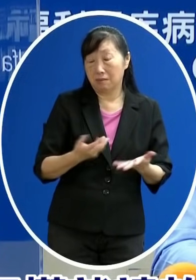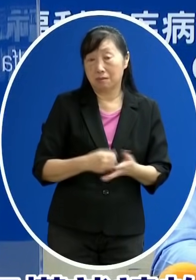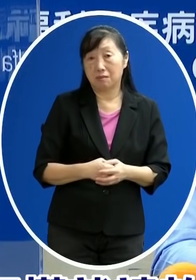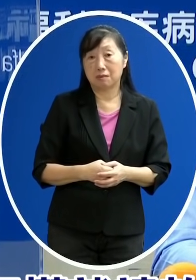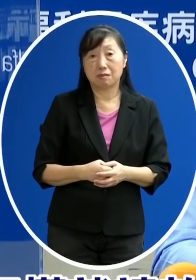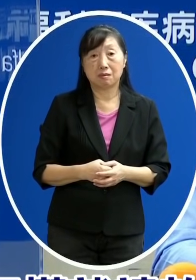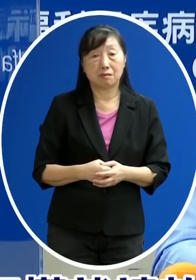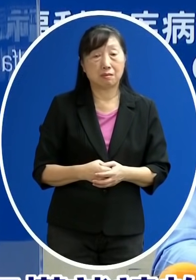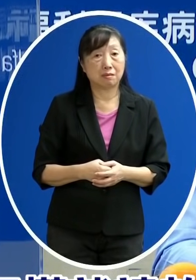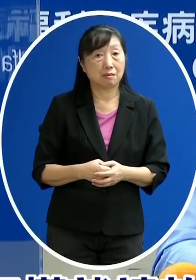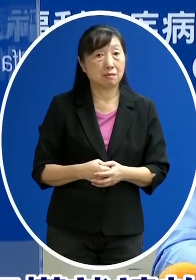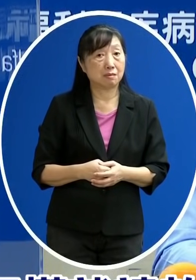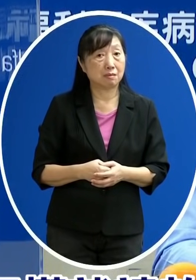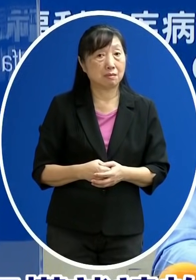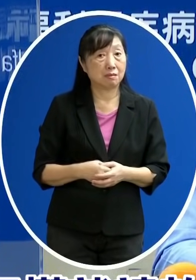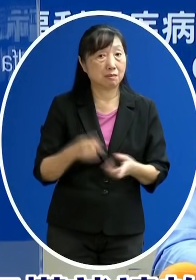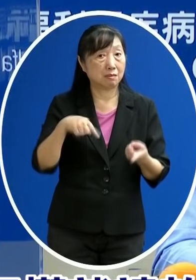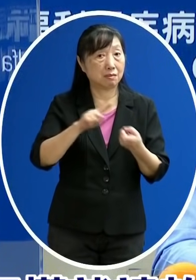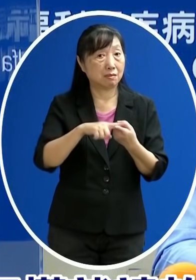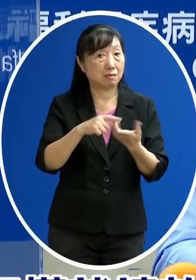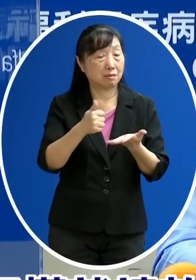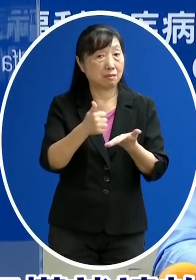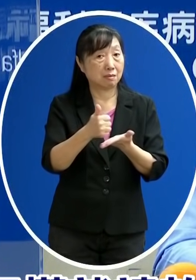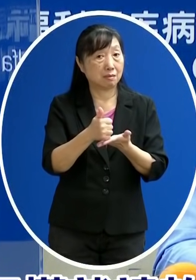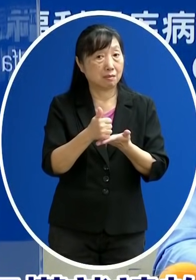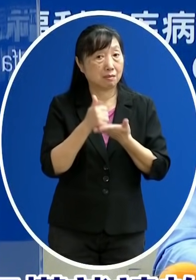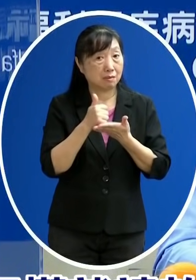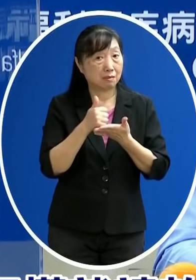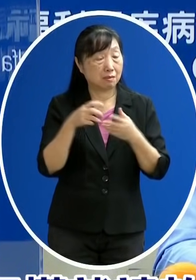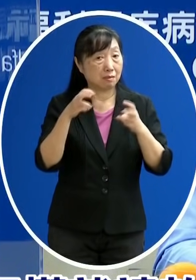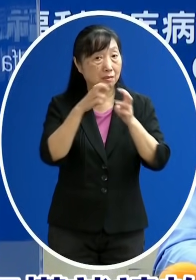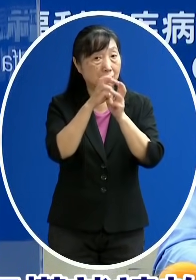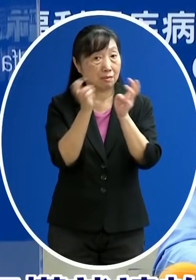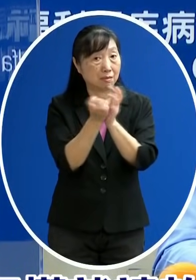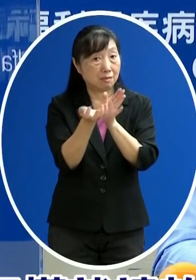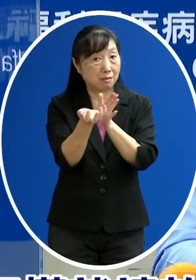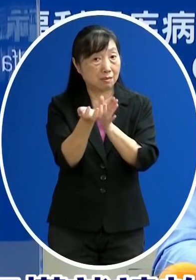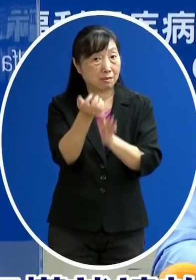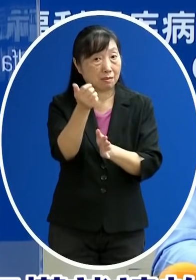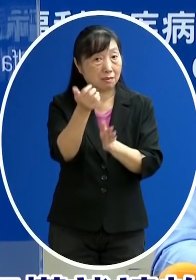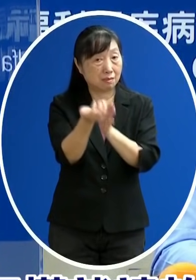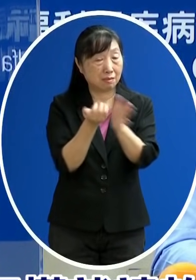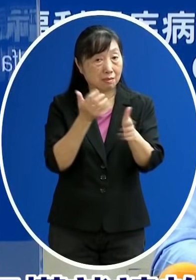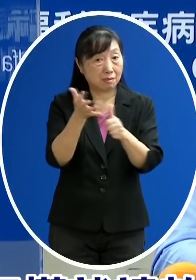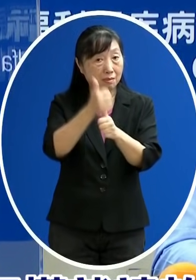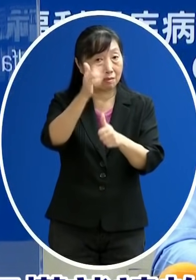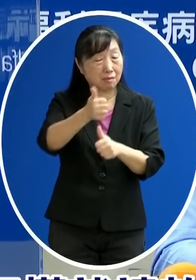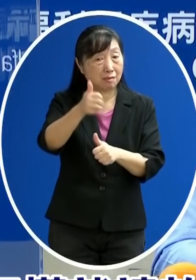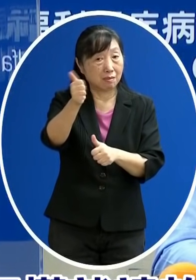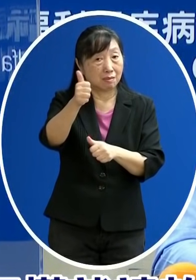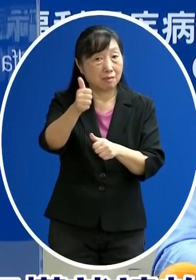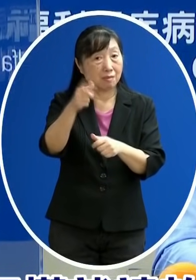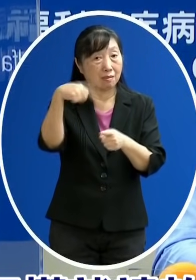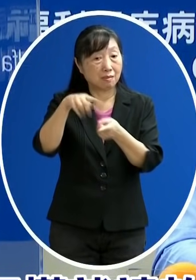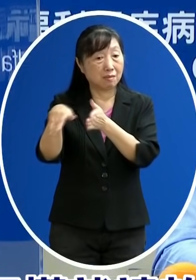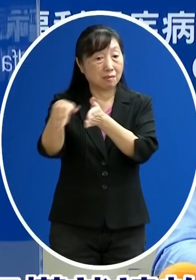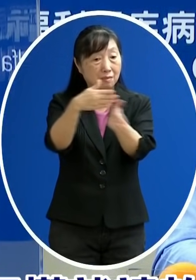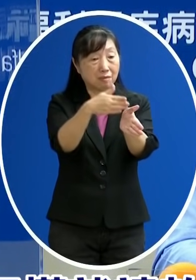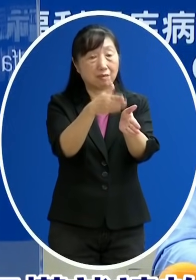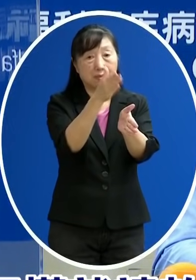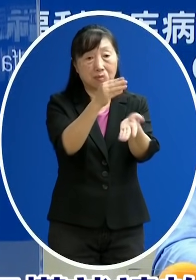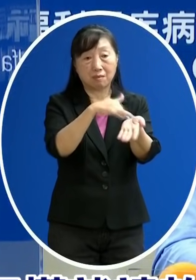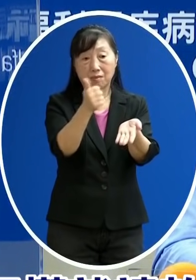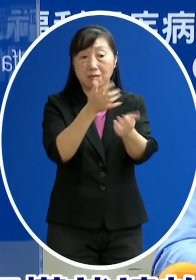应该请哈那个杨前署长哈，应该跟那个医师请教了哈，医师请